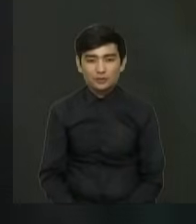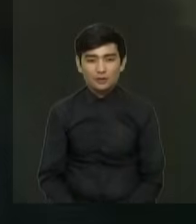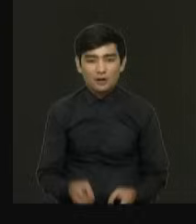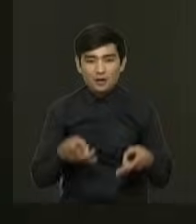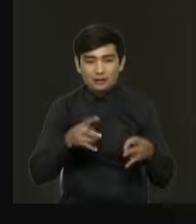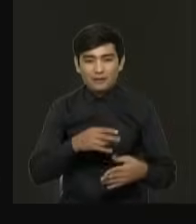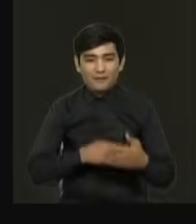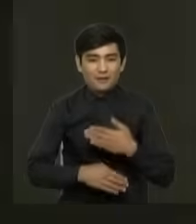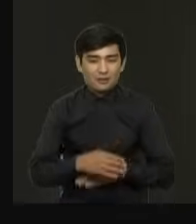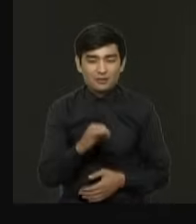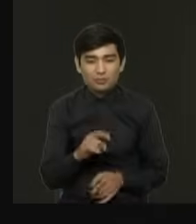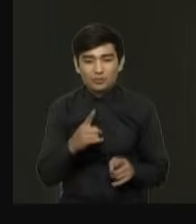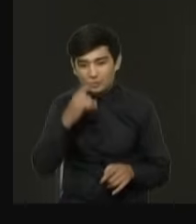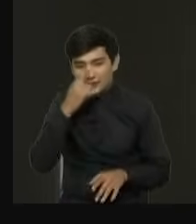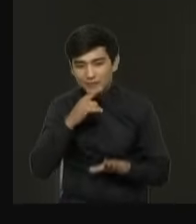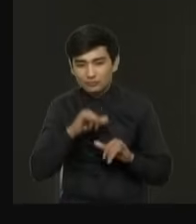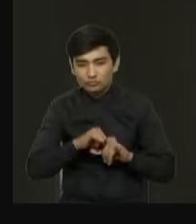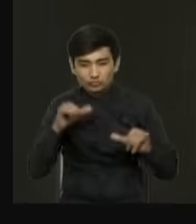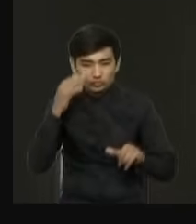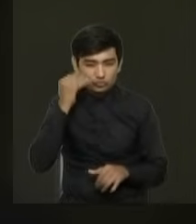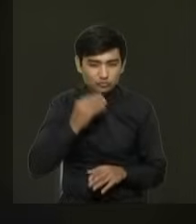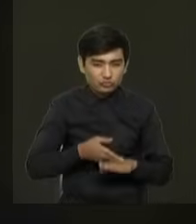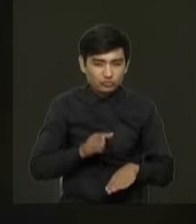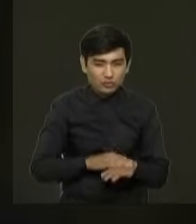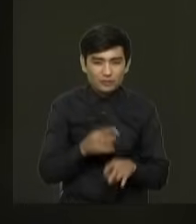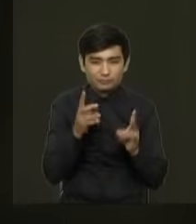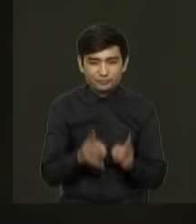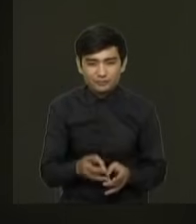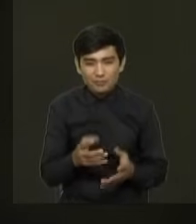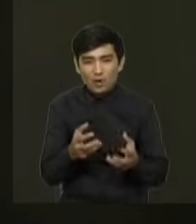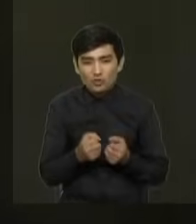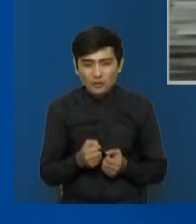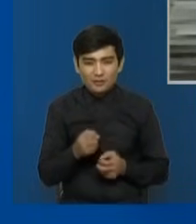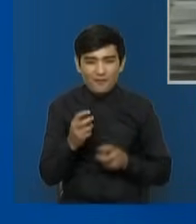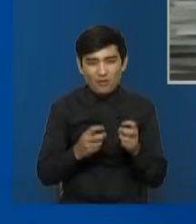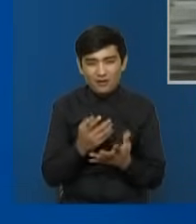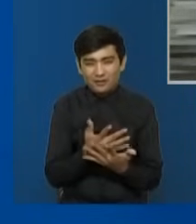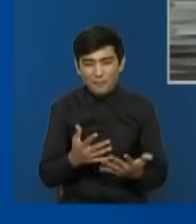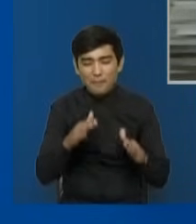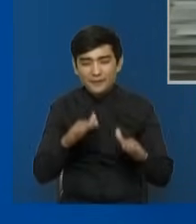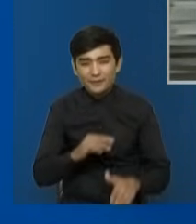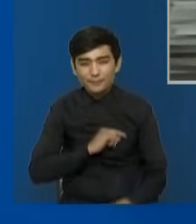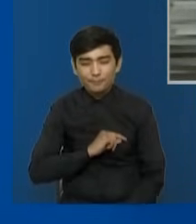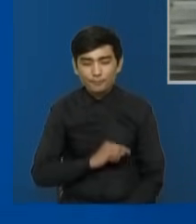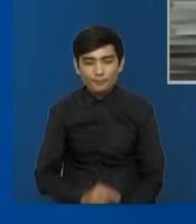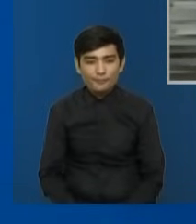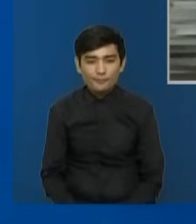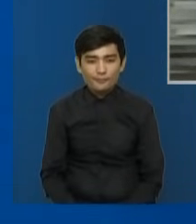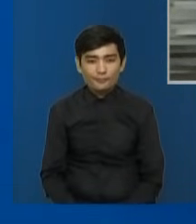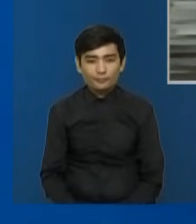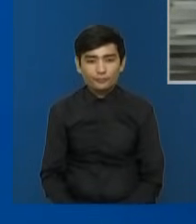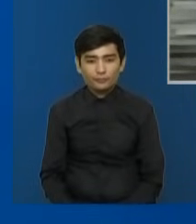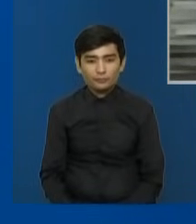Остался инвалидом. Почему в Казахстане растет число тяжелых травм, полученных на производстве? Он может легко отделаться штрафом